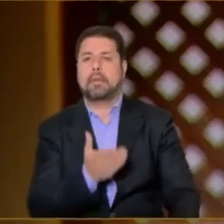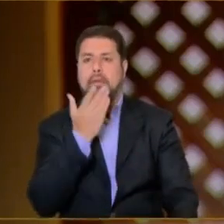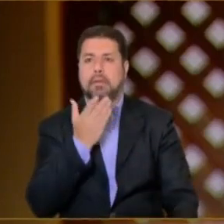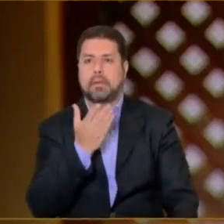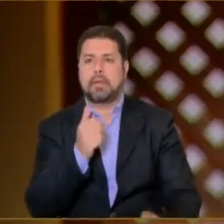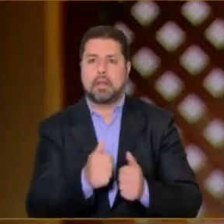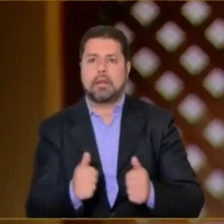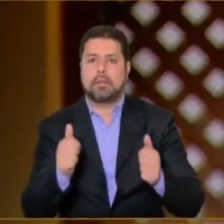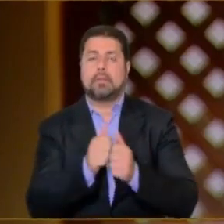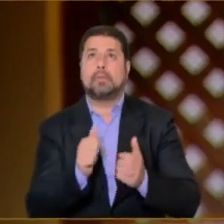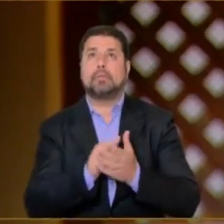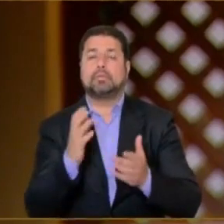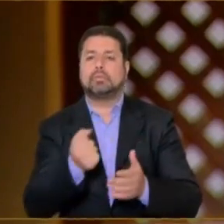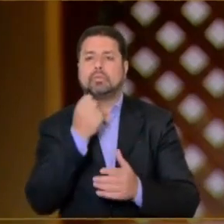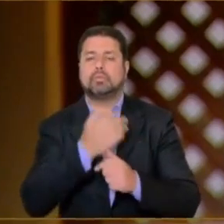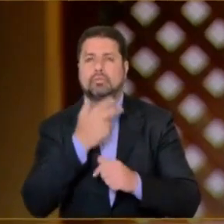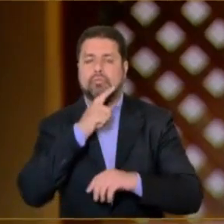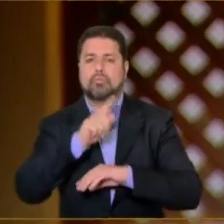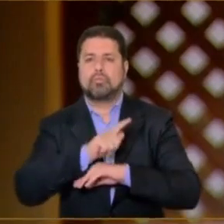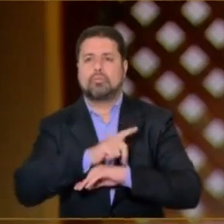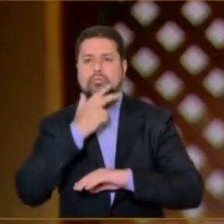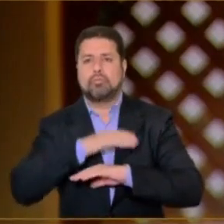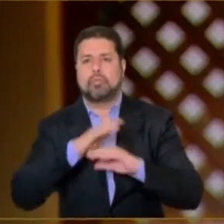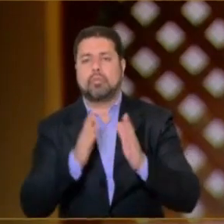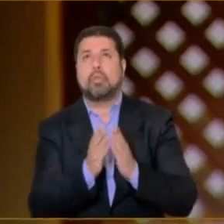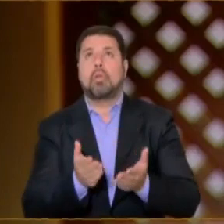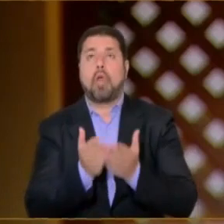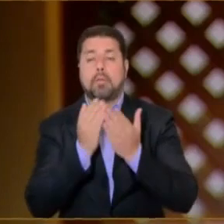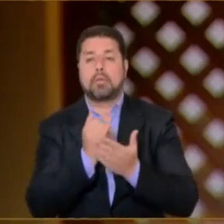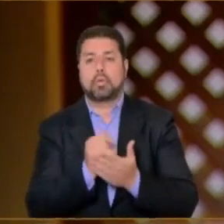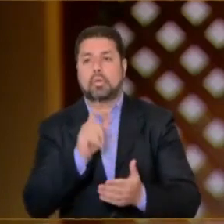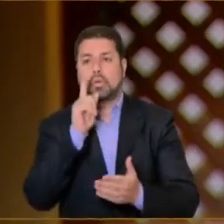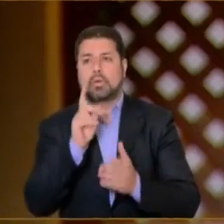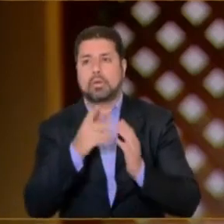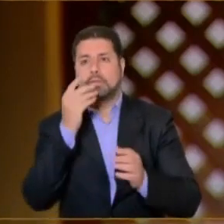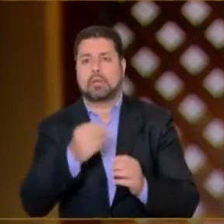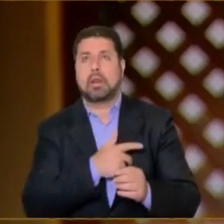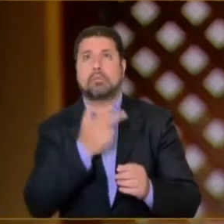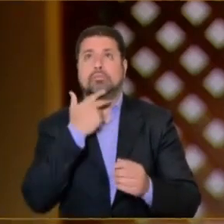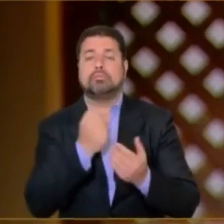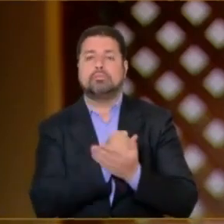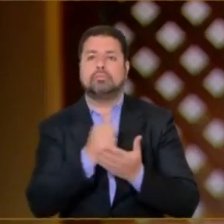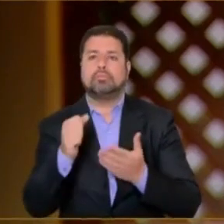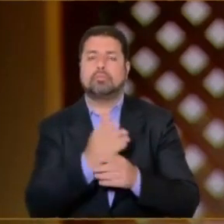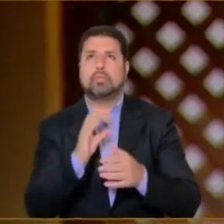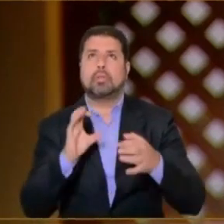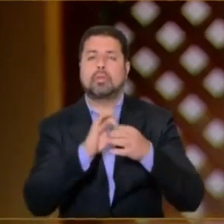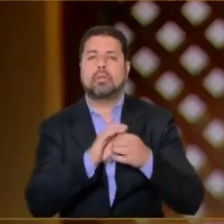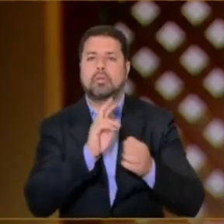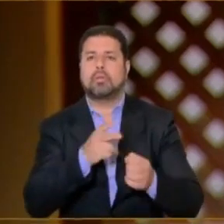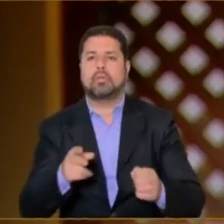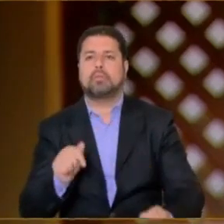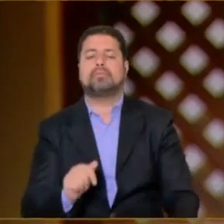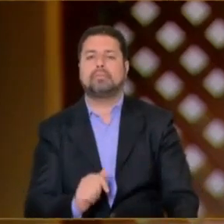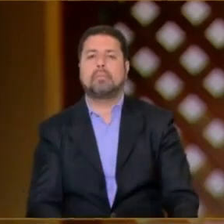وال بيته واوليائك الصالحين يا مولانا نزه قلوبنا عن التعلق بمن